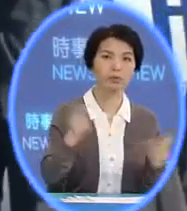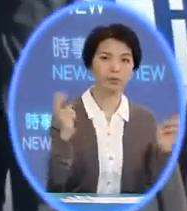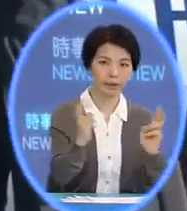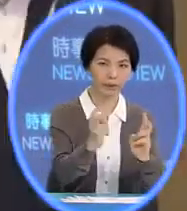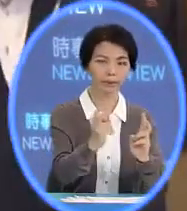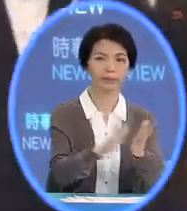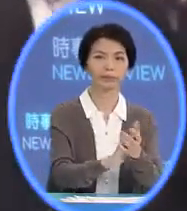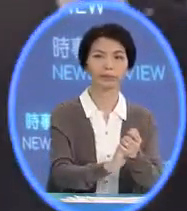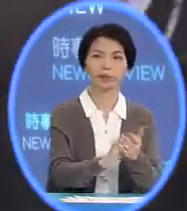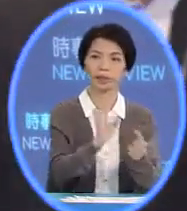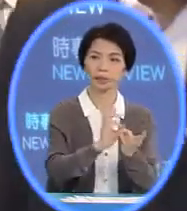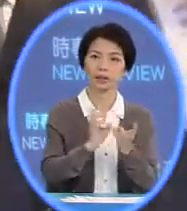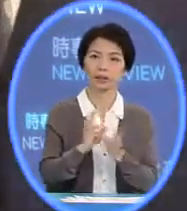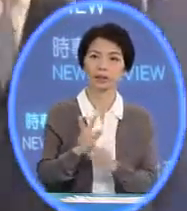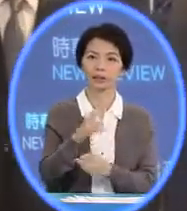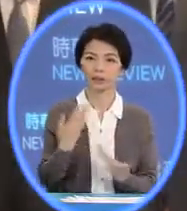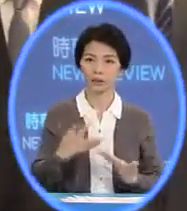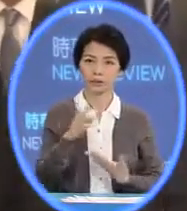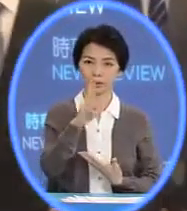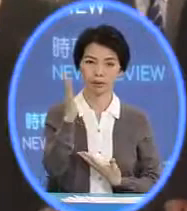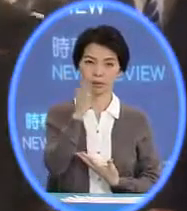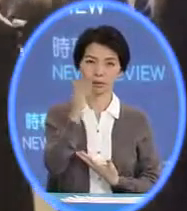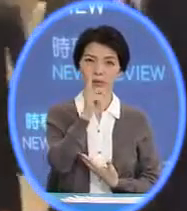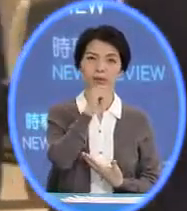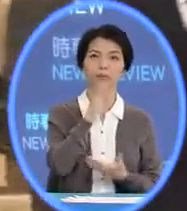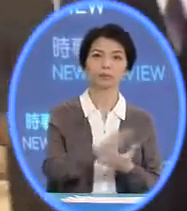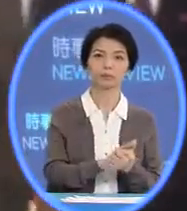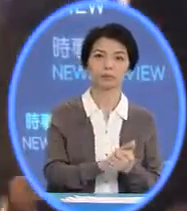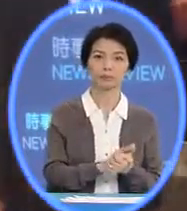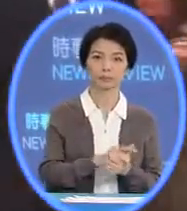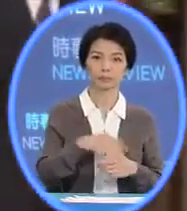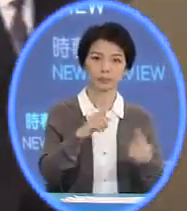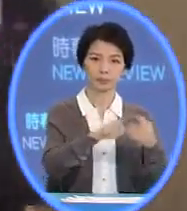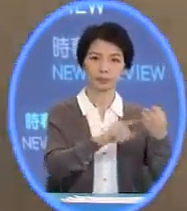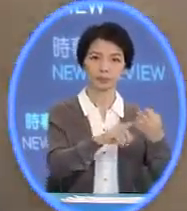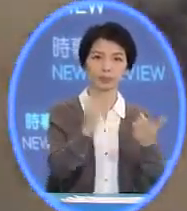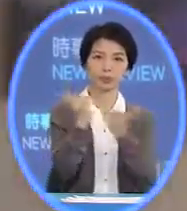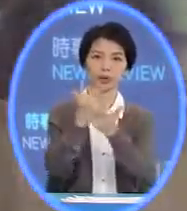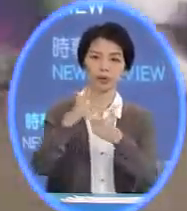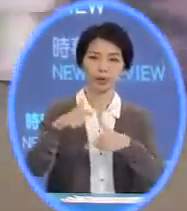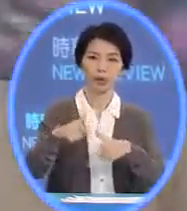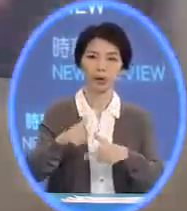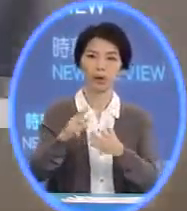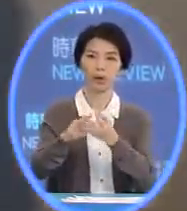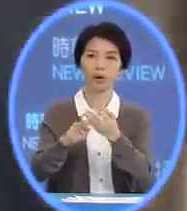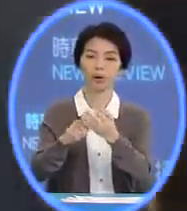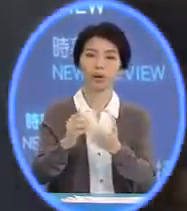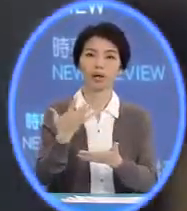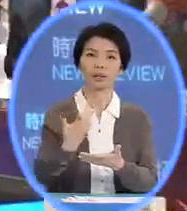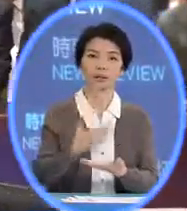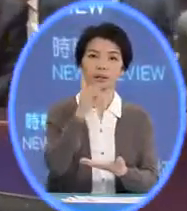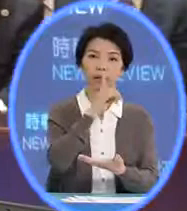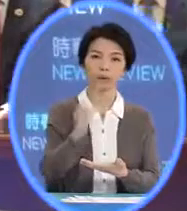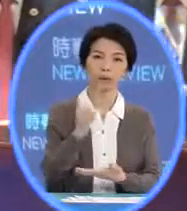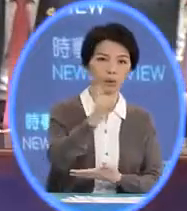會面，簡介這次兩韓峰會的成果。美國國務卿蓬佩奧就邀請北韓外長李用浩今日星期到紐約出席